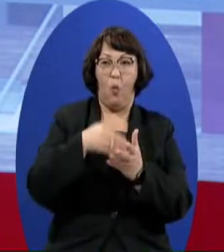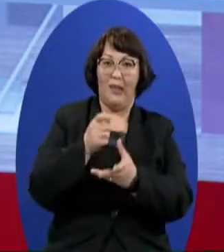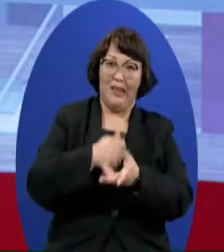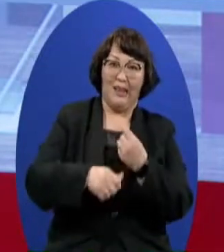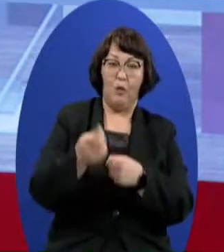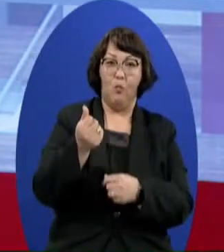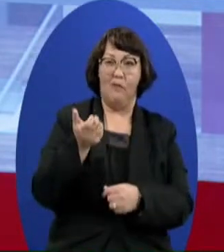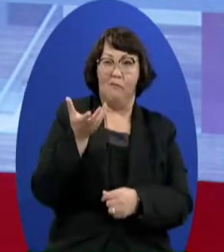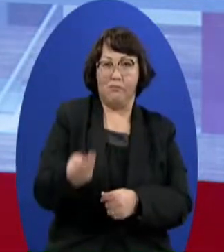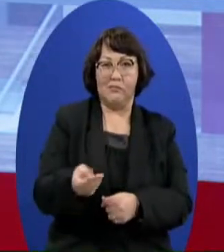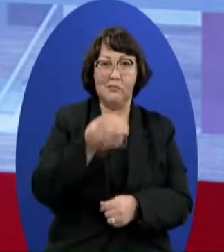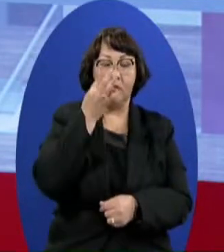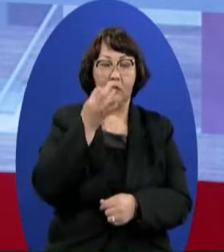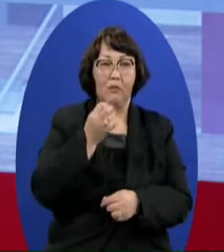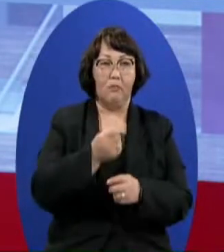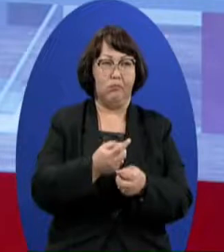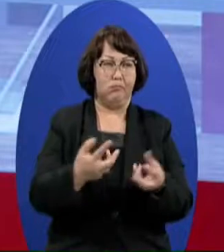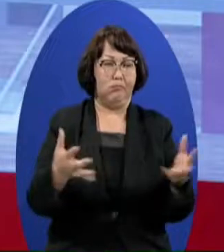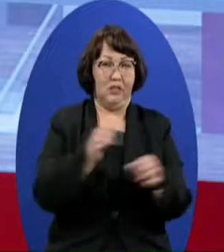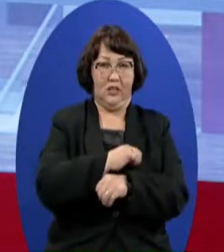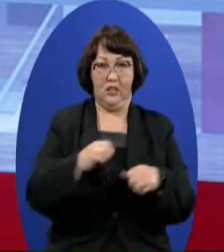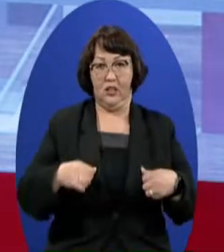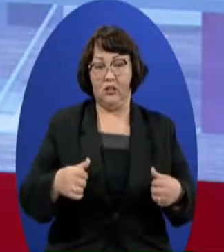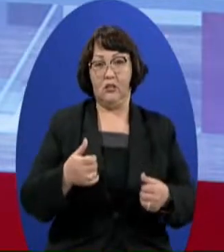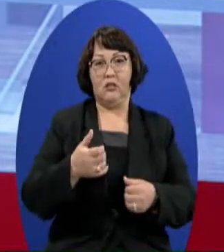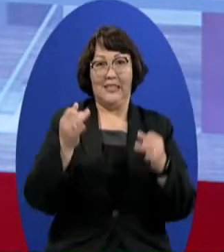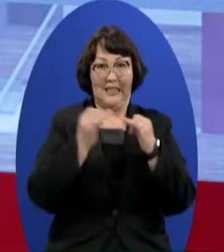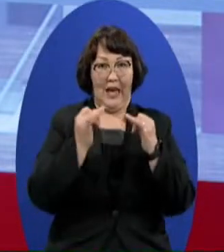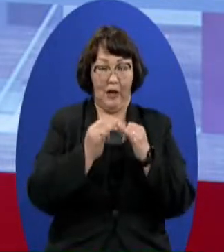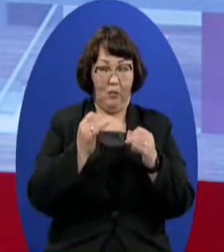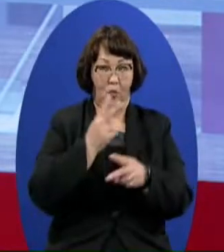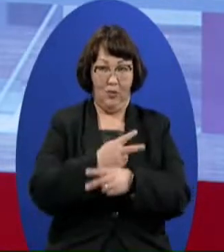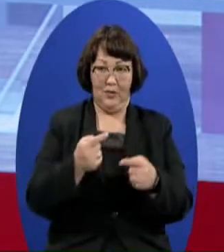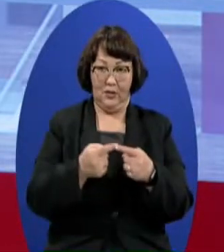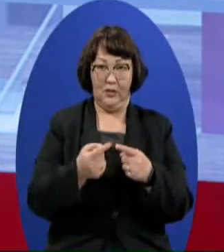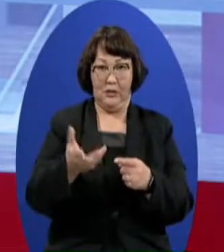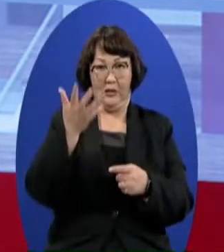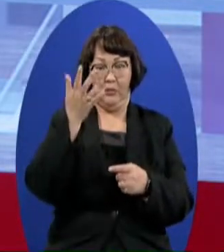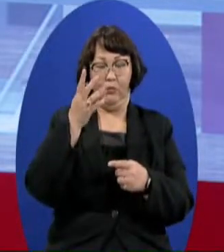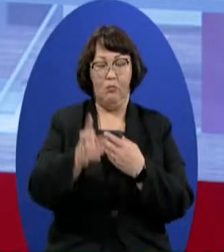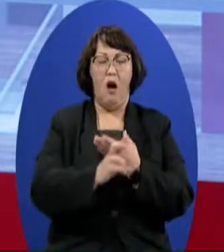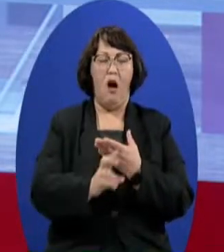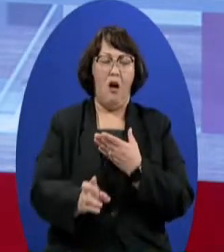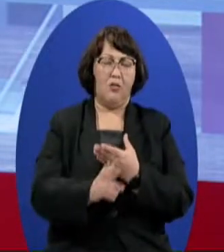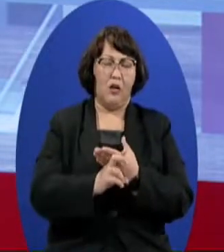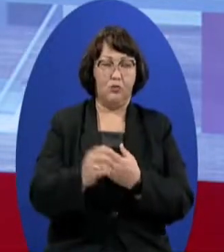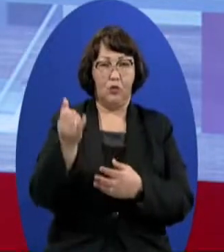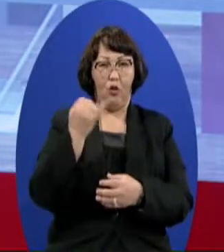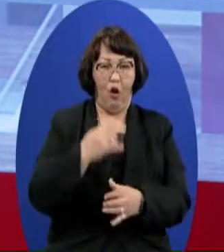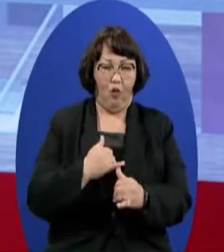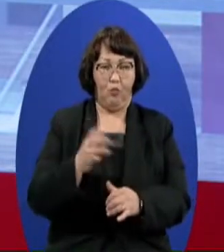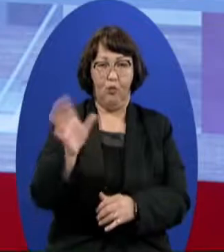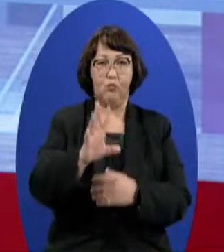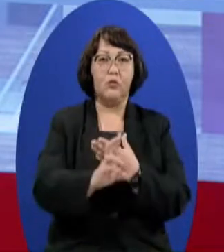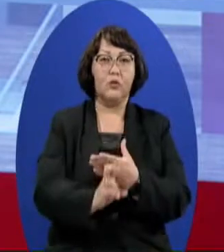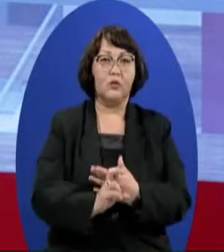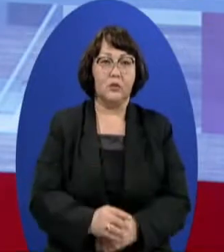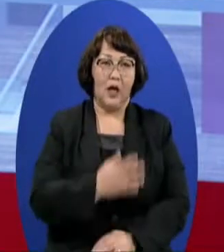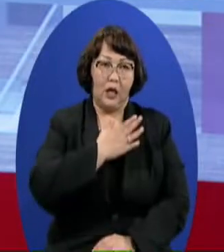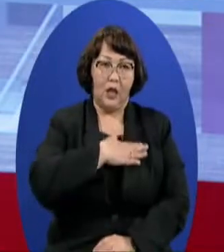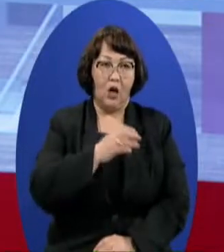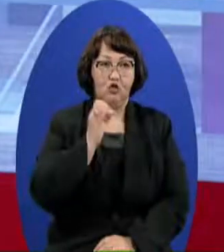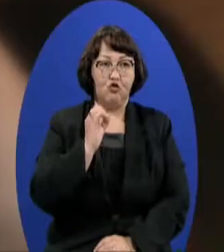залилсан хэрэгуд гарсаар байна. Иймээс иргэд олон нийтийг цахим гэмтэргээс одоо золиос болохгүй байхыг цагдаа иргэн газраас сэрэмжлүүлж байна.